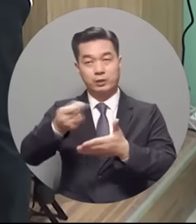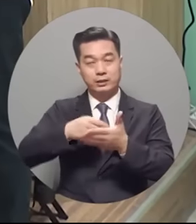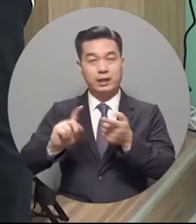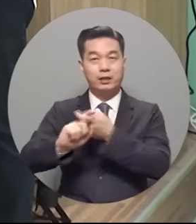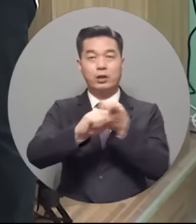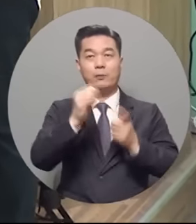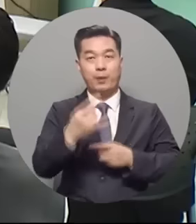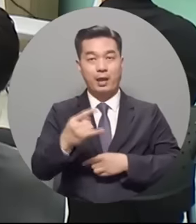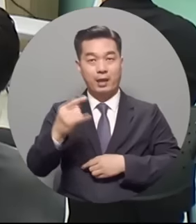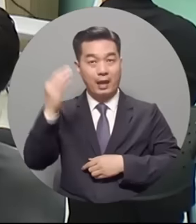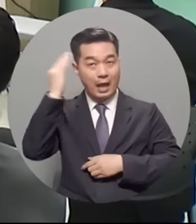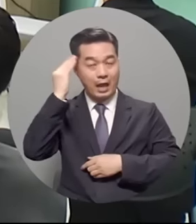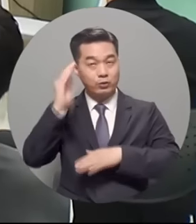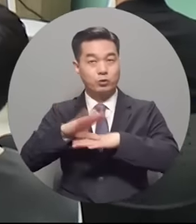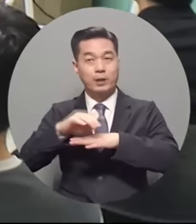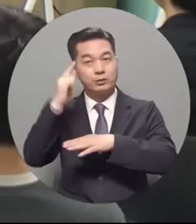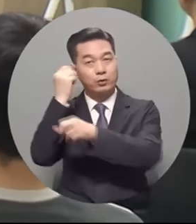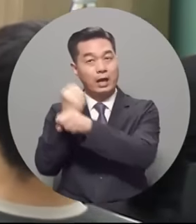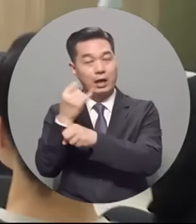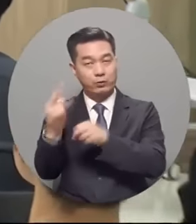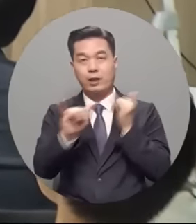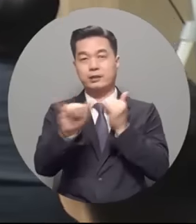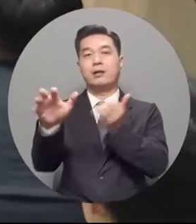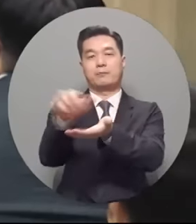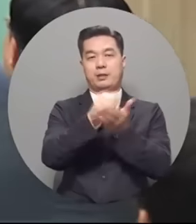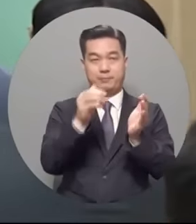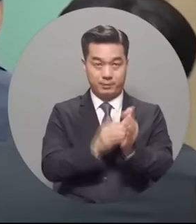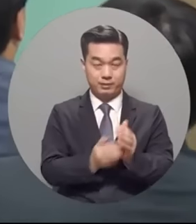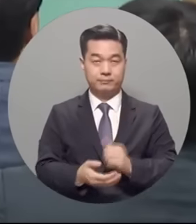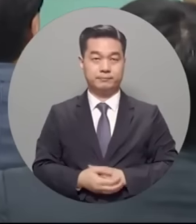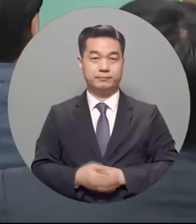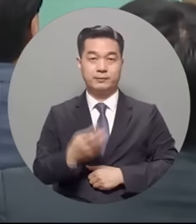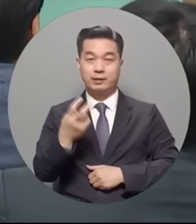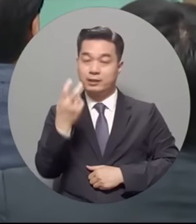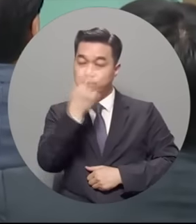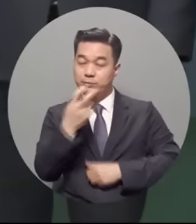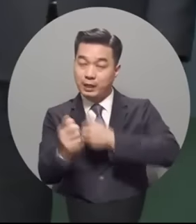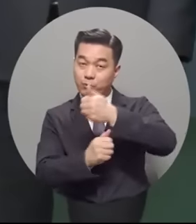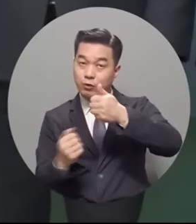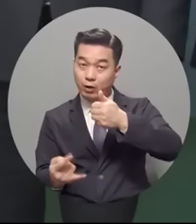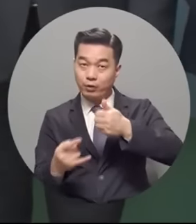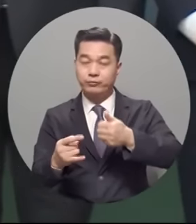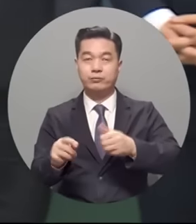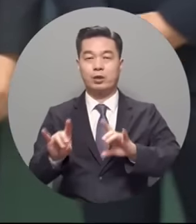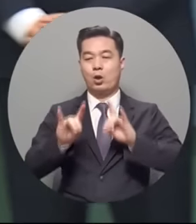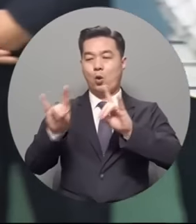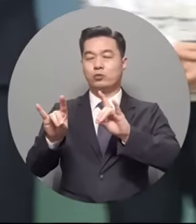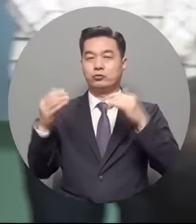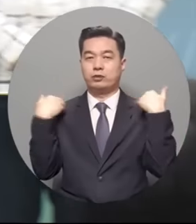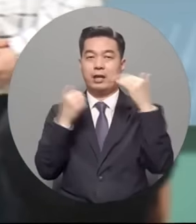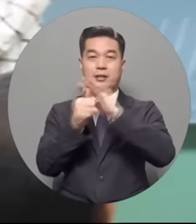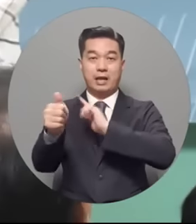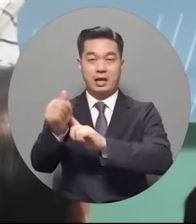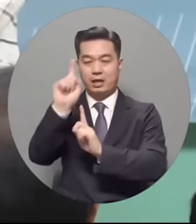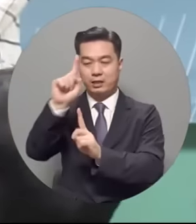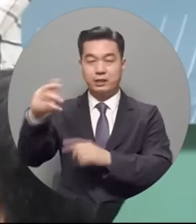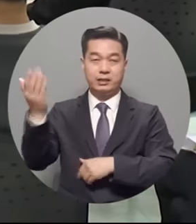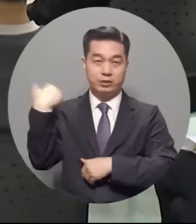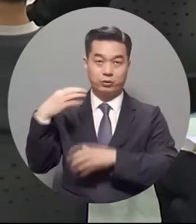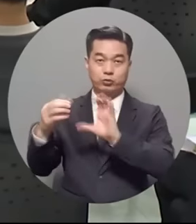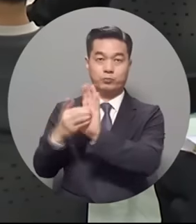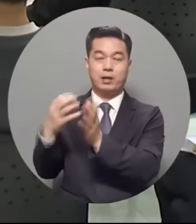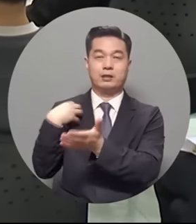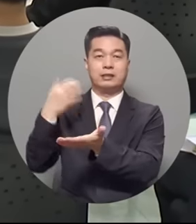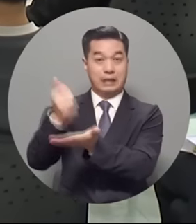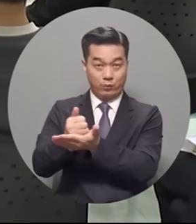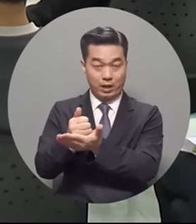선정하는 이달의 방송기자상을 수상했습니다. 심사위원들은 호주 대사로 임명된 이종섭 전 국방장관이 출국 금지된